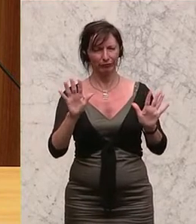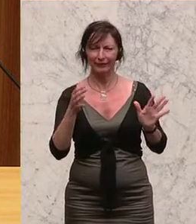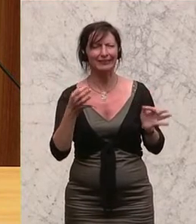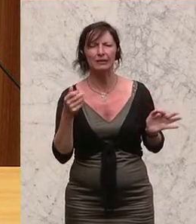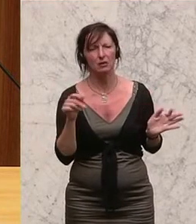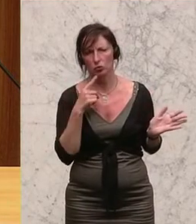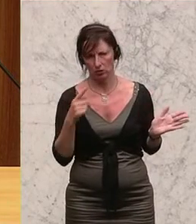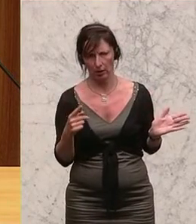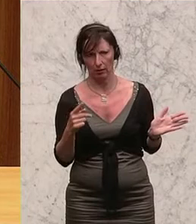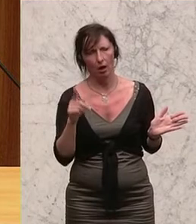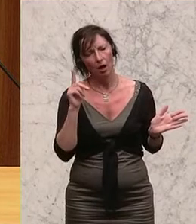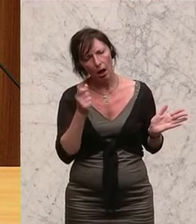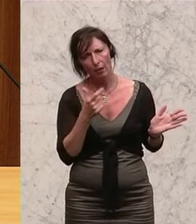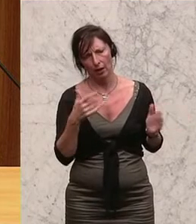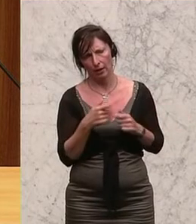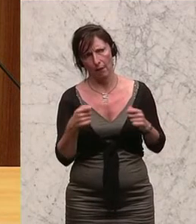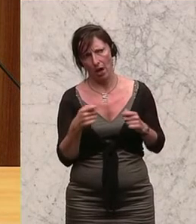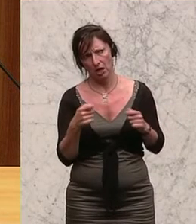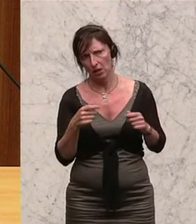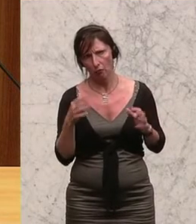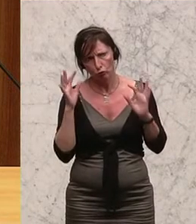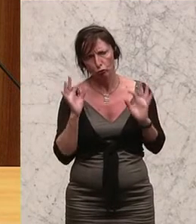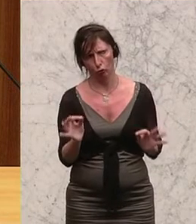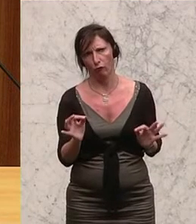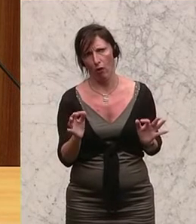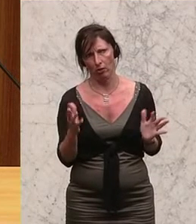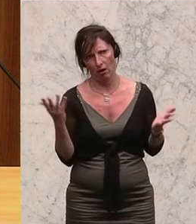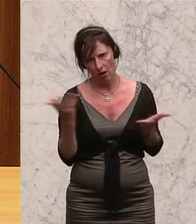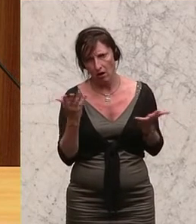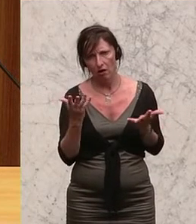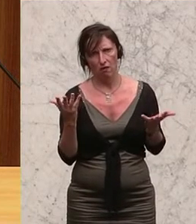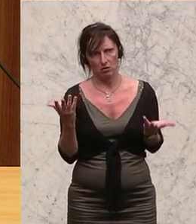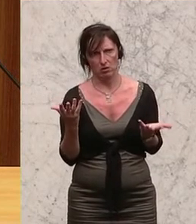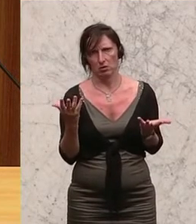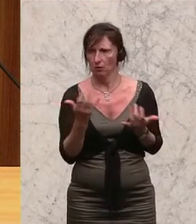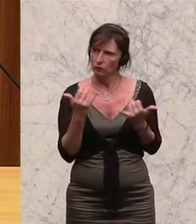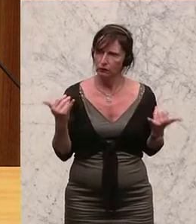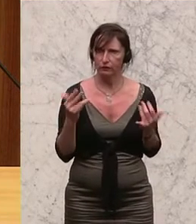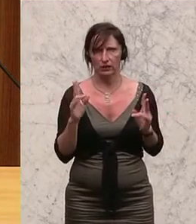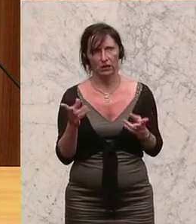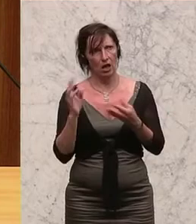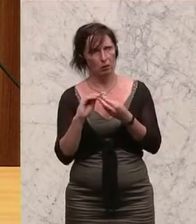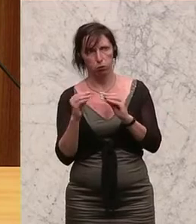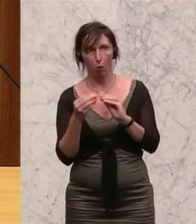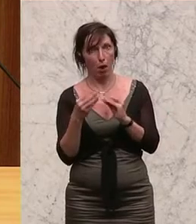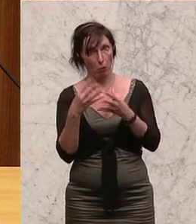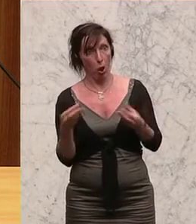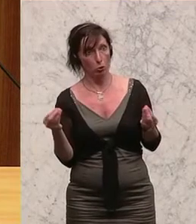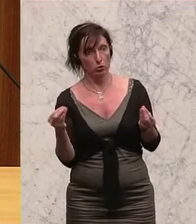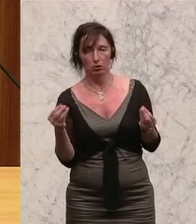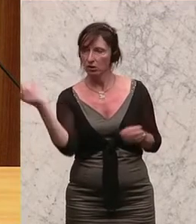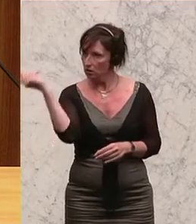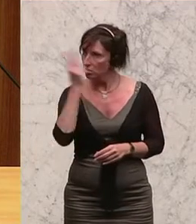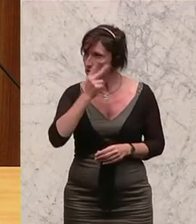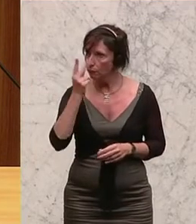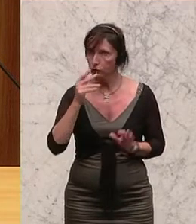paar Sofortmaßnahmen oder Maßnahmen, die wir zur Lösung der Probleme hier sofort ergreifen könnten. Natürlich müssen